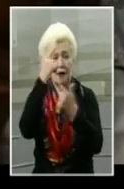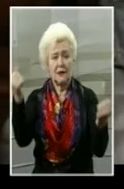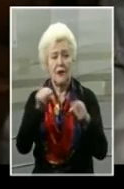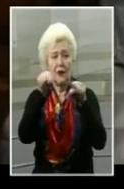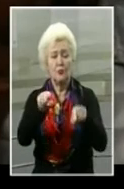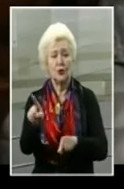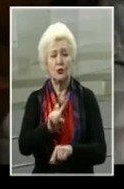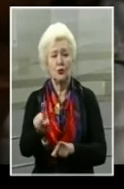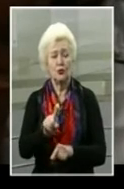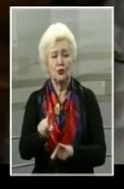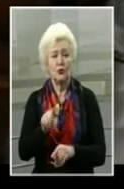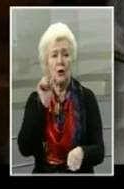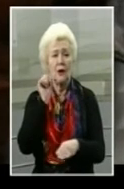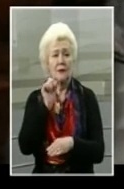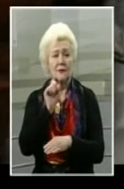що